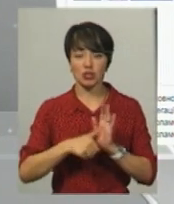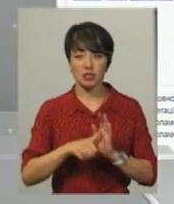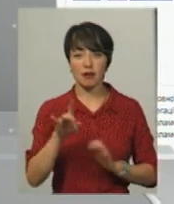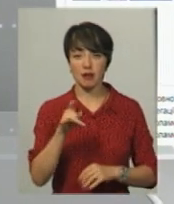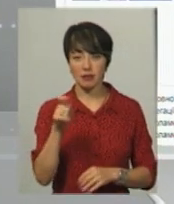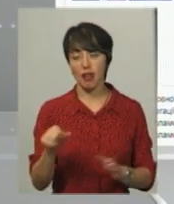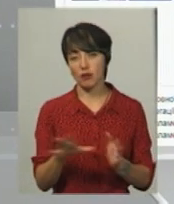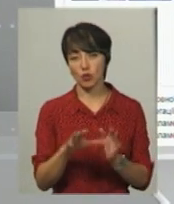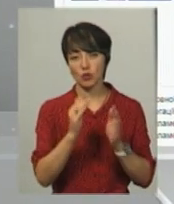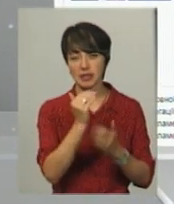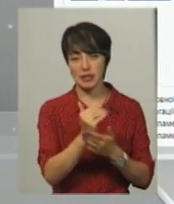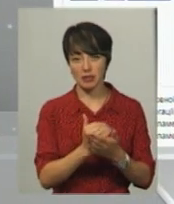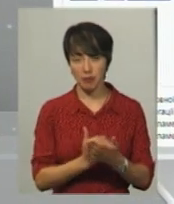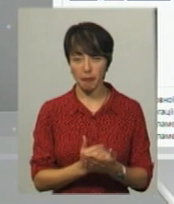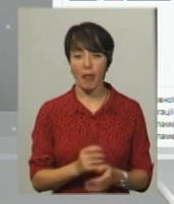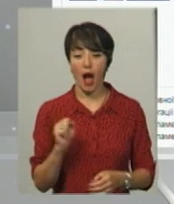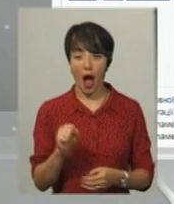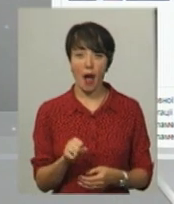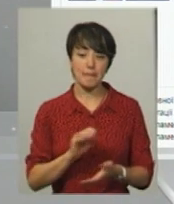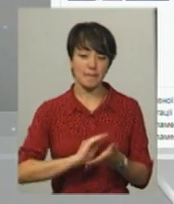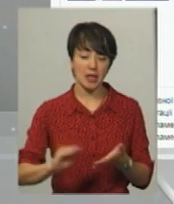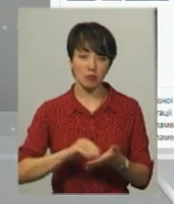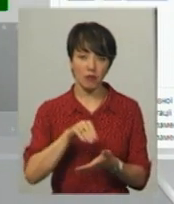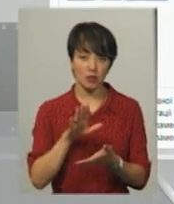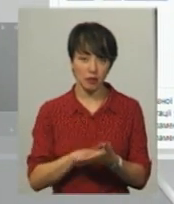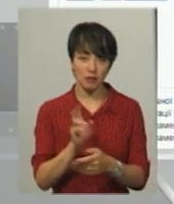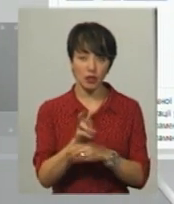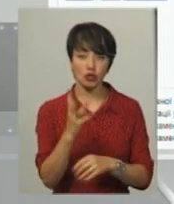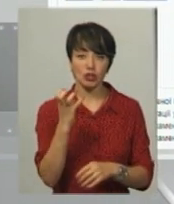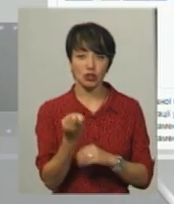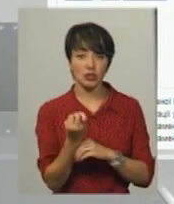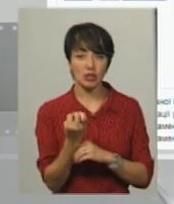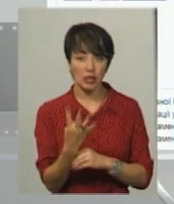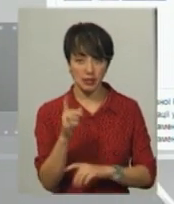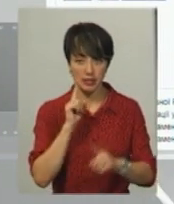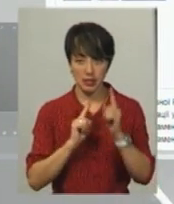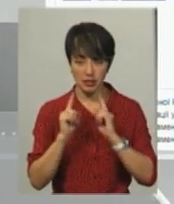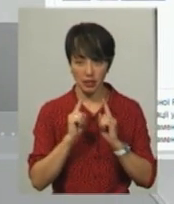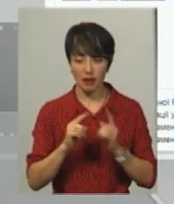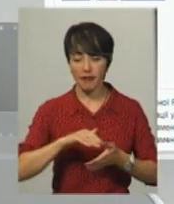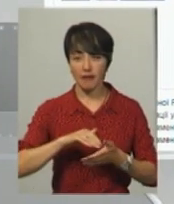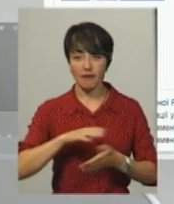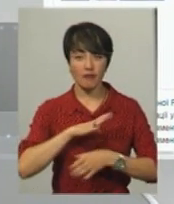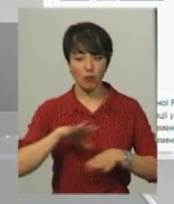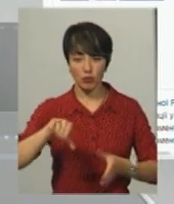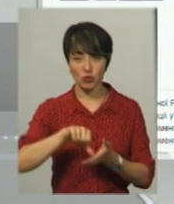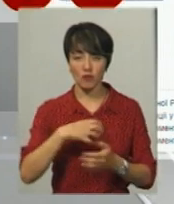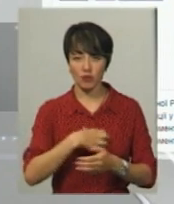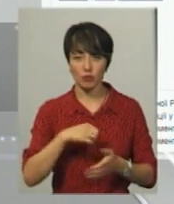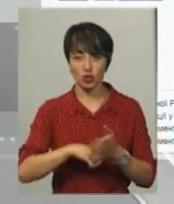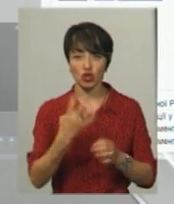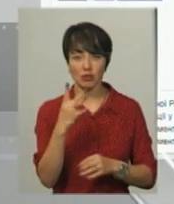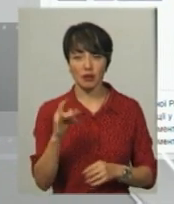допомогою електронної системи. За письмову реєстрацію народний депутат відвідав 414 пленарних засідань, відсутність з поважних причин – 4